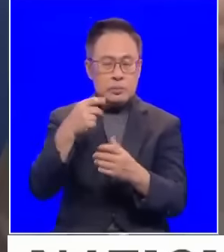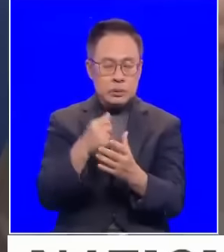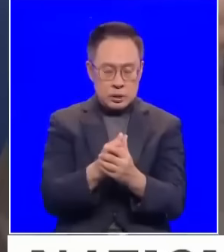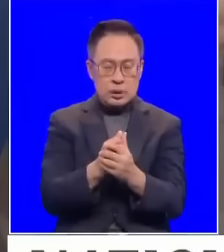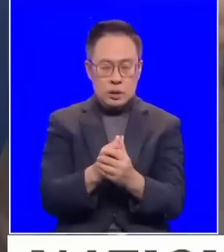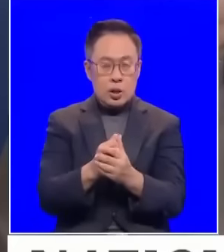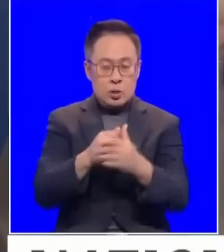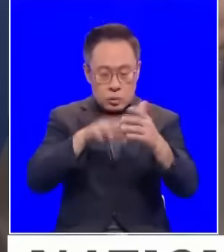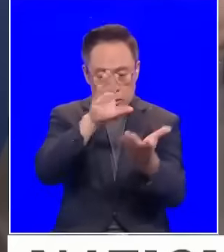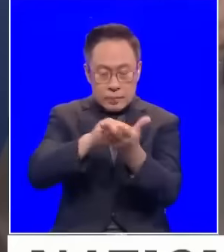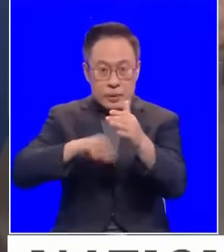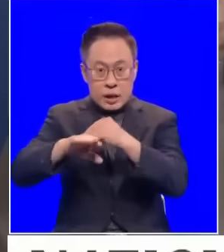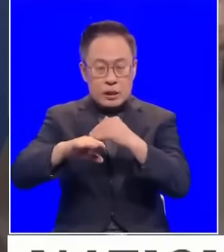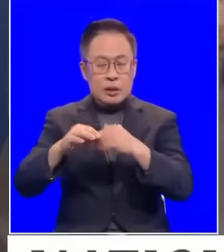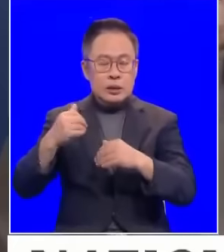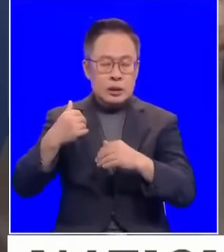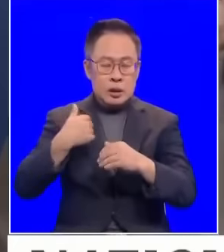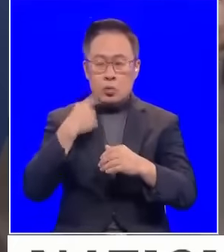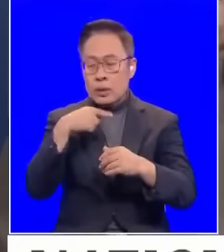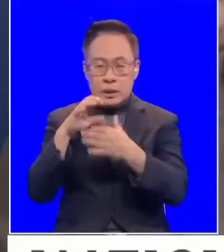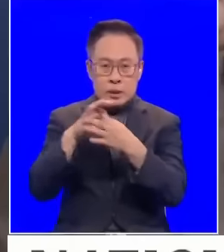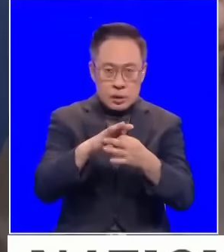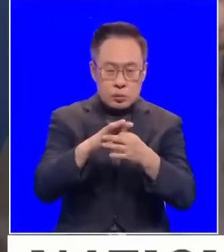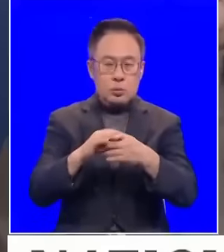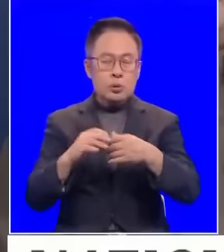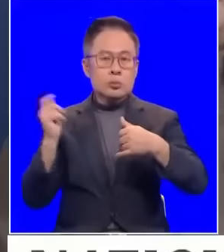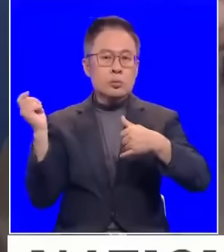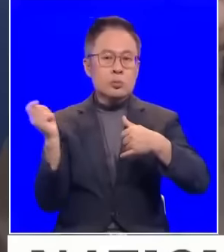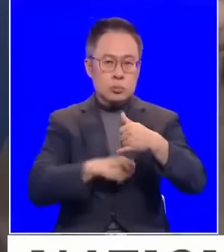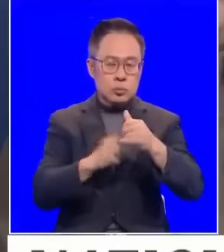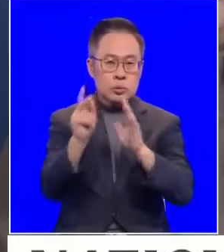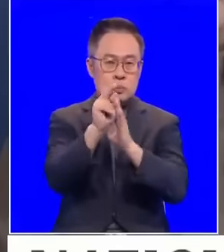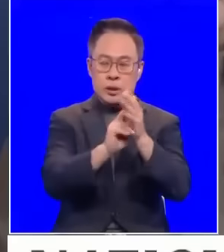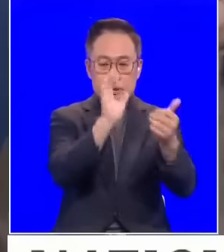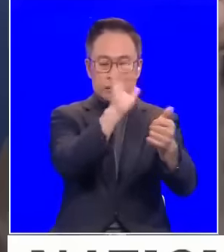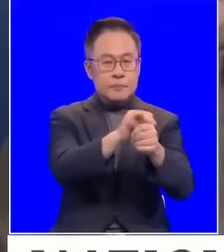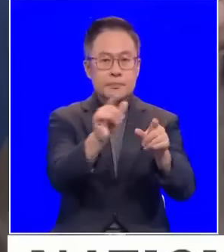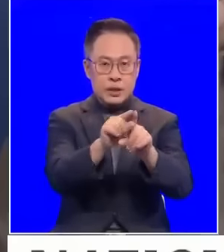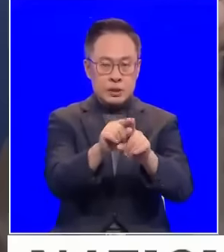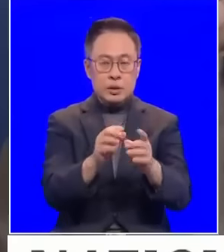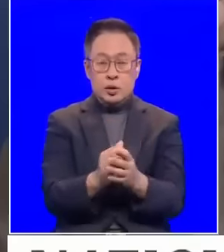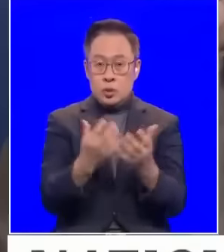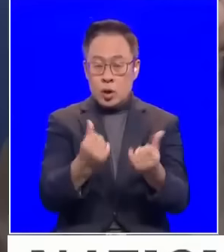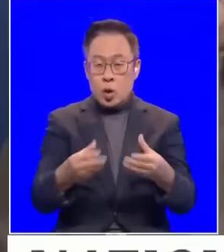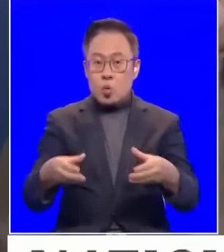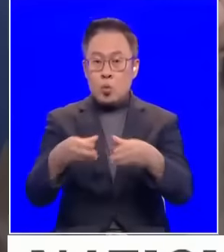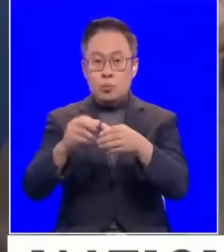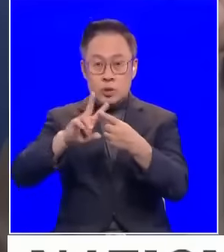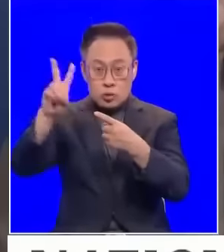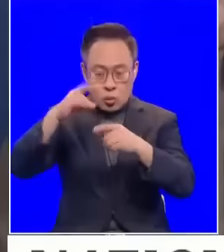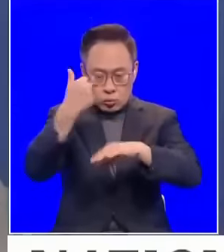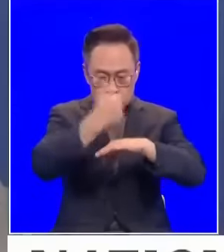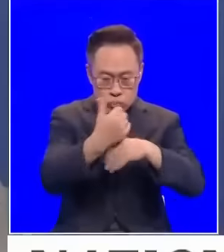ะดำเนินคดีโดยไม่ละเว้นนะคะส่วนหมายจับล็อตที่2ตอนนี้อยู่ในระหว่างการรวบรวมพยานหลักฐานเช่นกันค่ะ